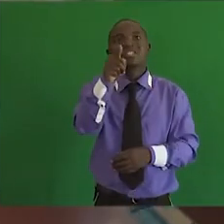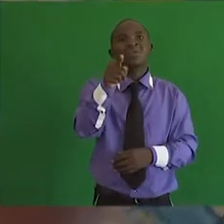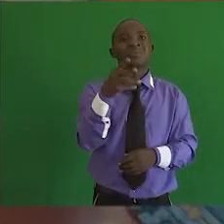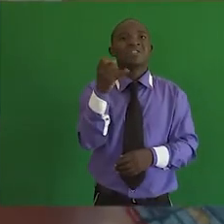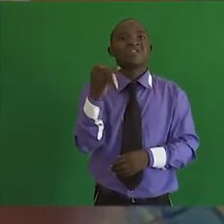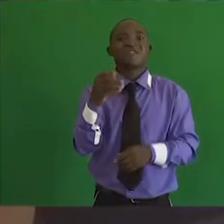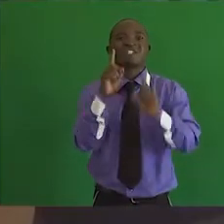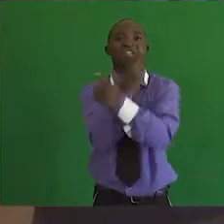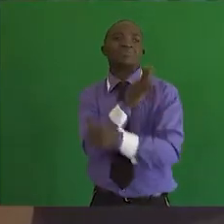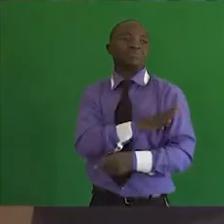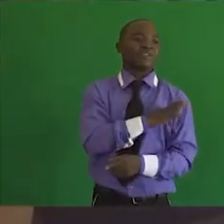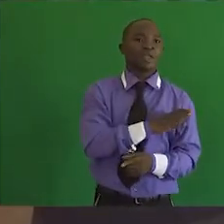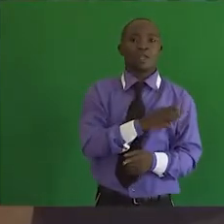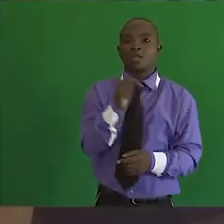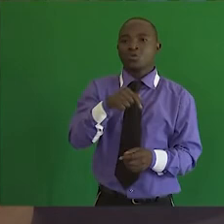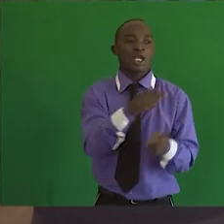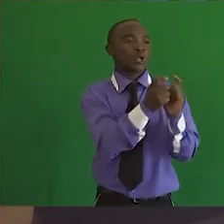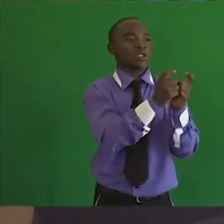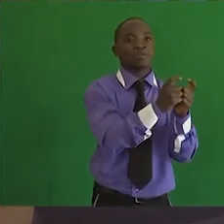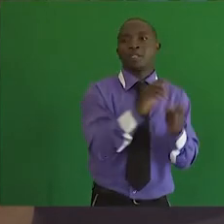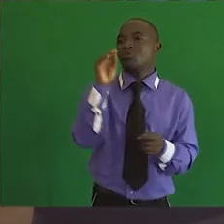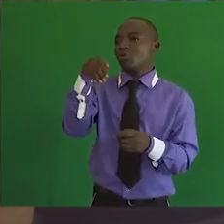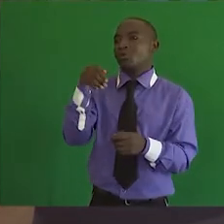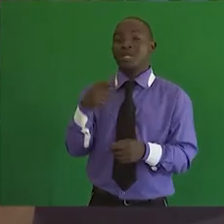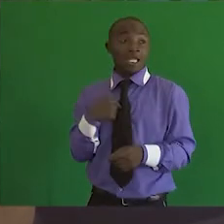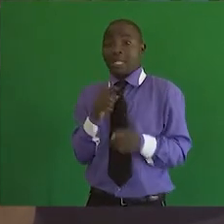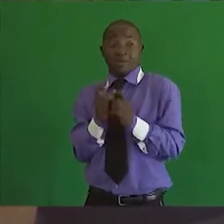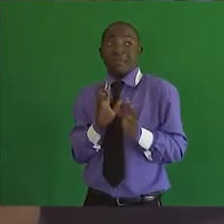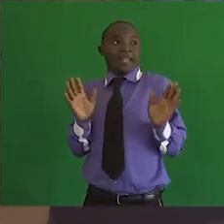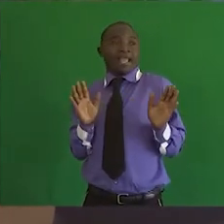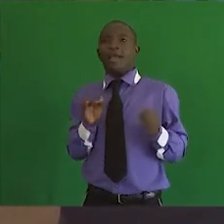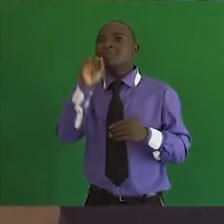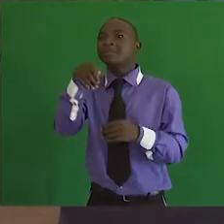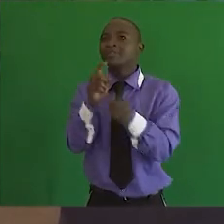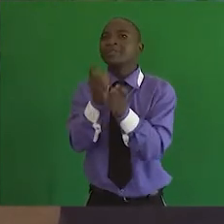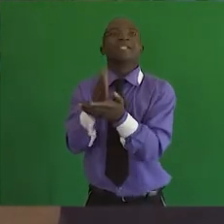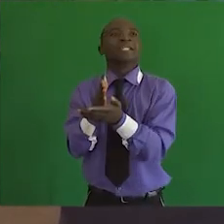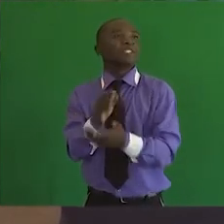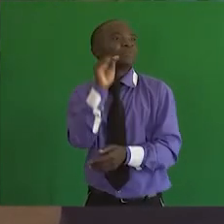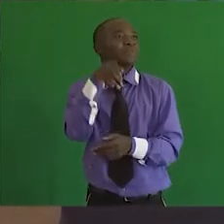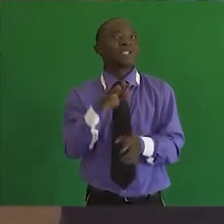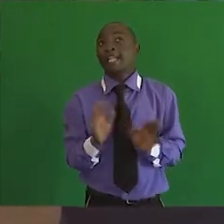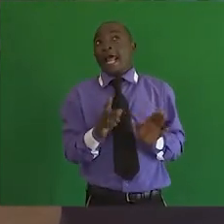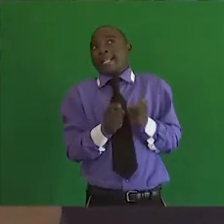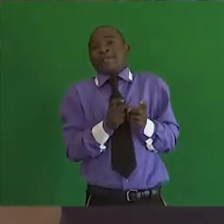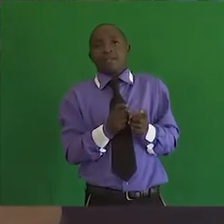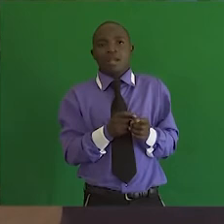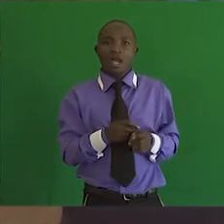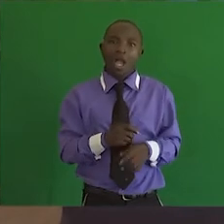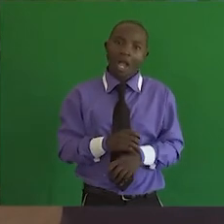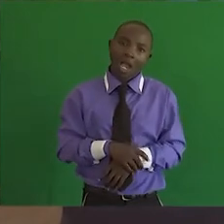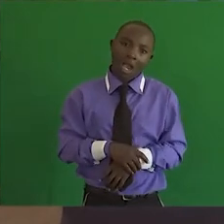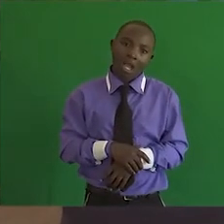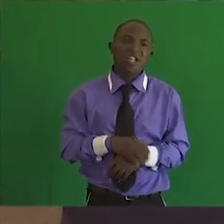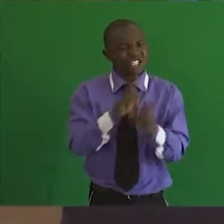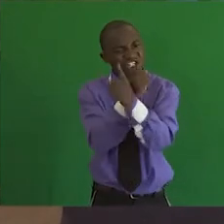kajekerere munotadza nei kudanana nekunze ikoko eka ndizvozvo muchichema hey small house yakaipa yakaipei inoragidza rudo